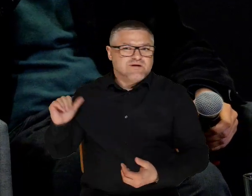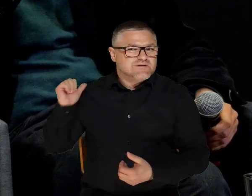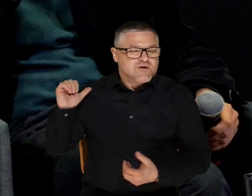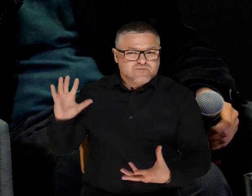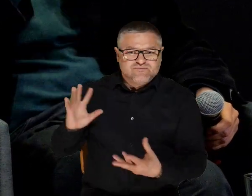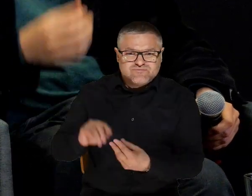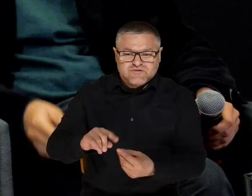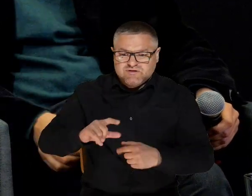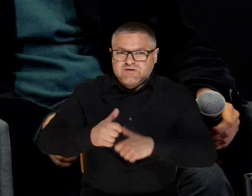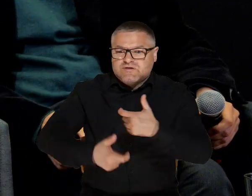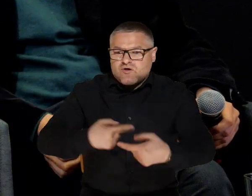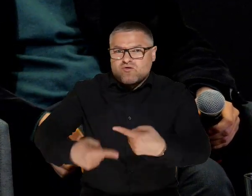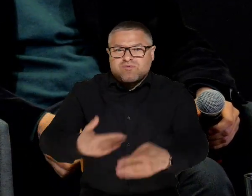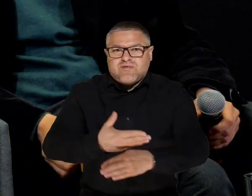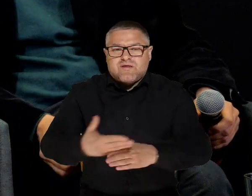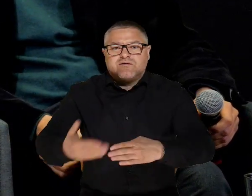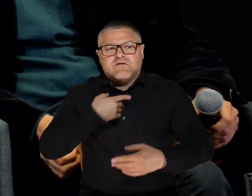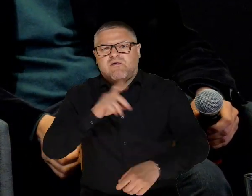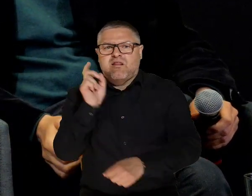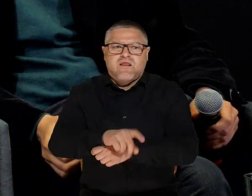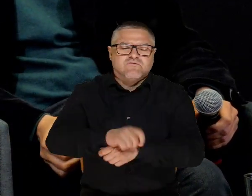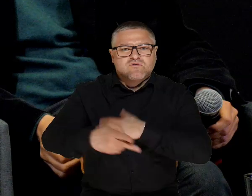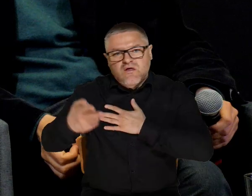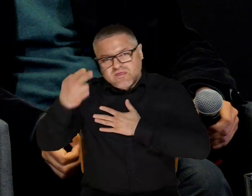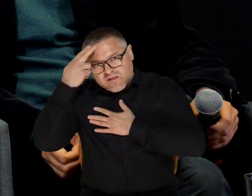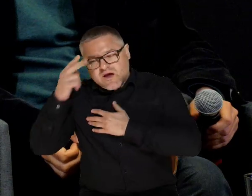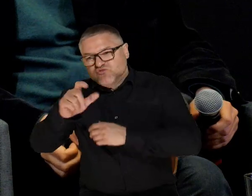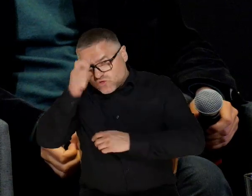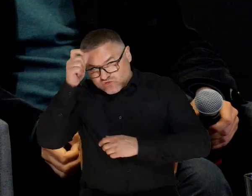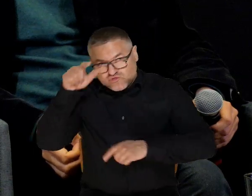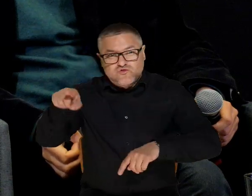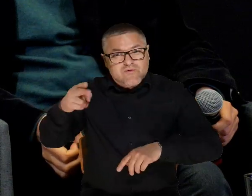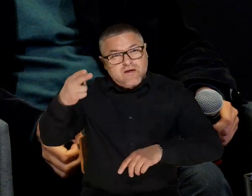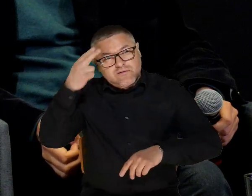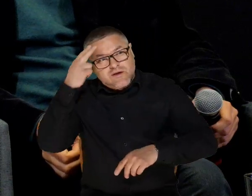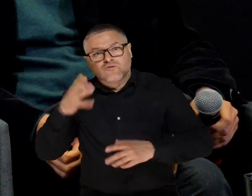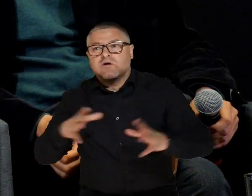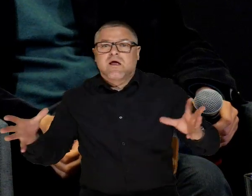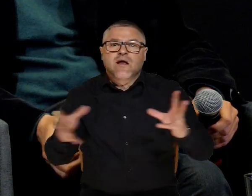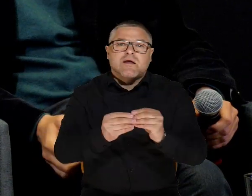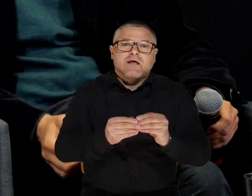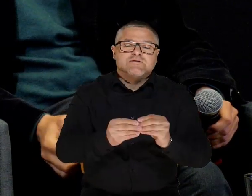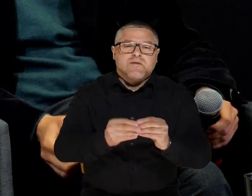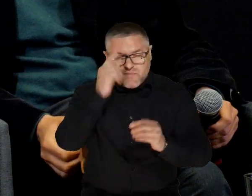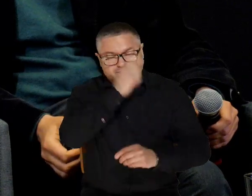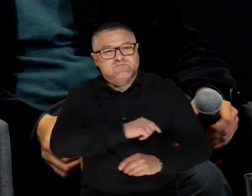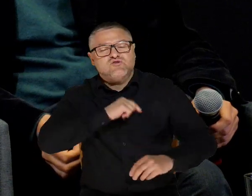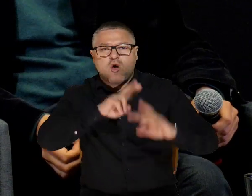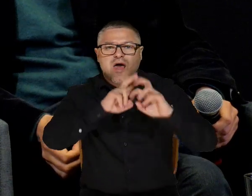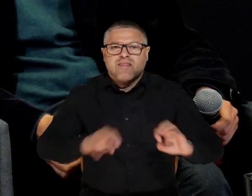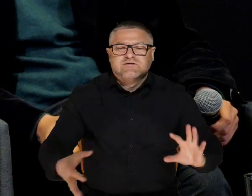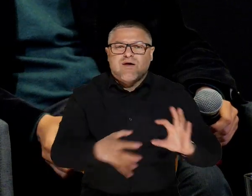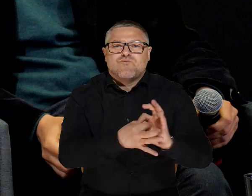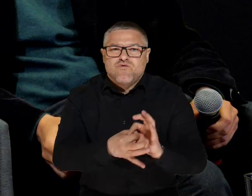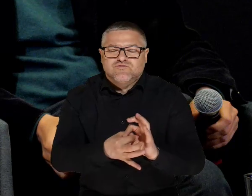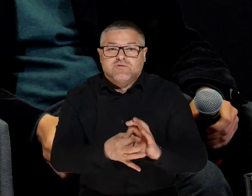jakby lekceważący stosunek do traum i do tego, że człowiek, traumy to przecież są związane z psychoanalizą, prawda, że to jednak jest tak,